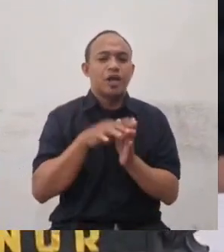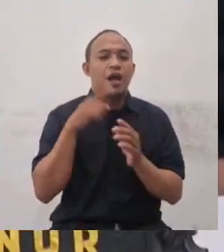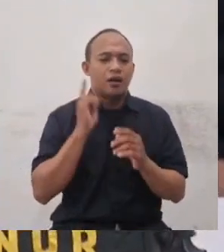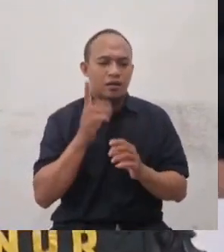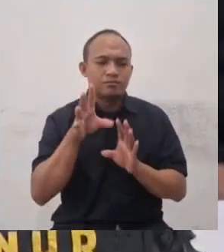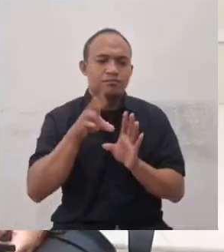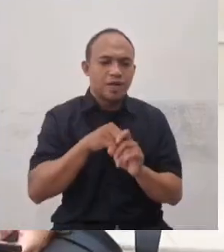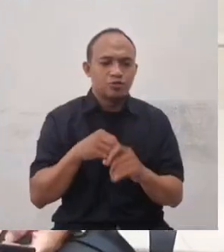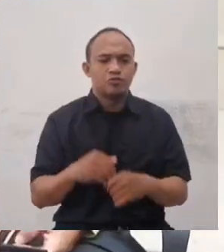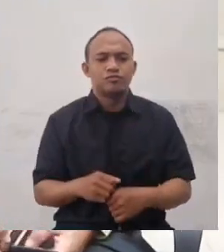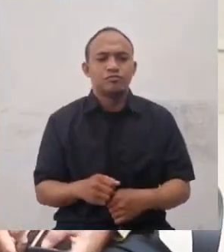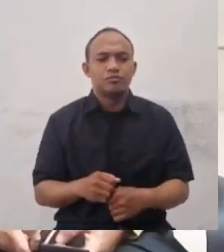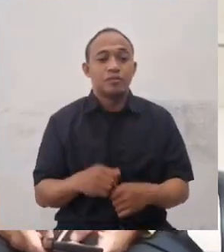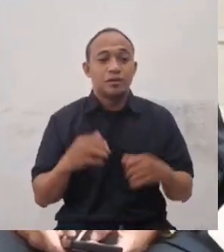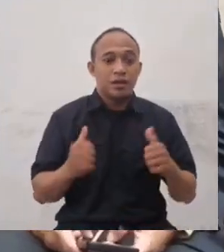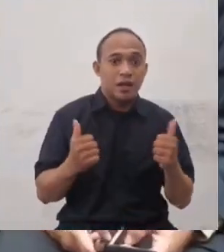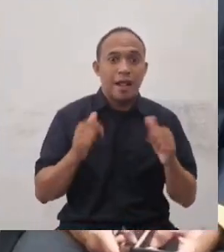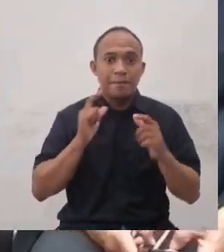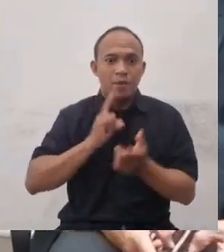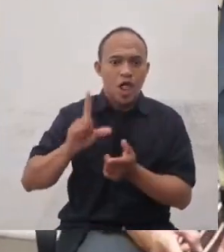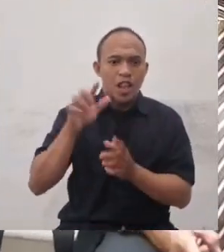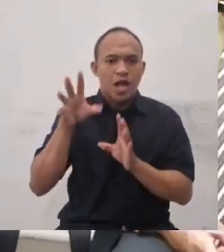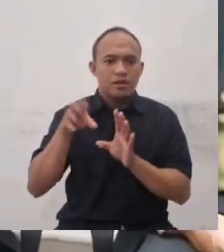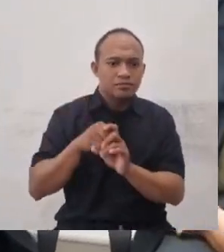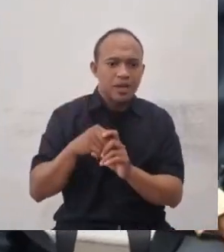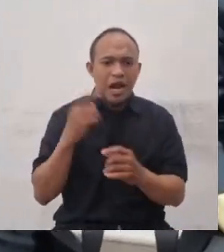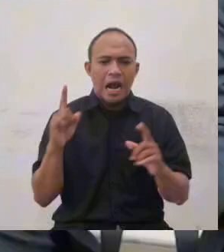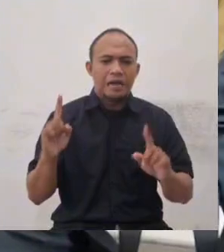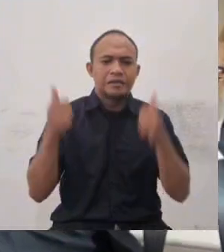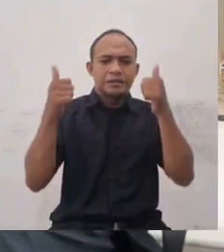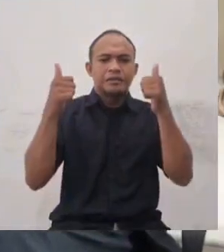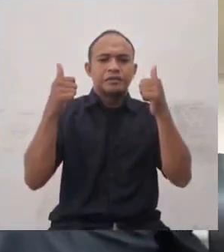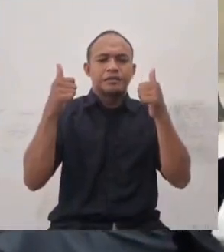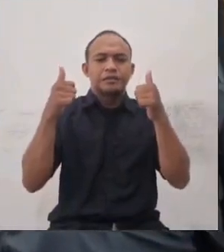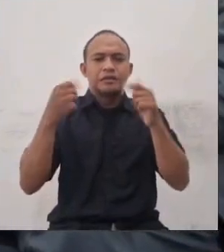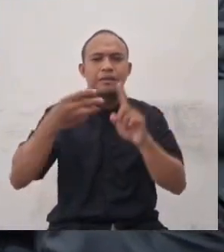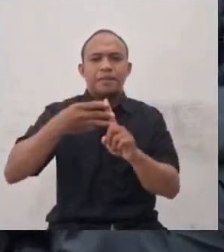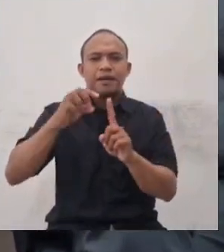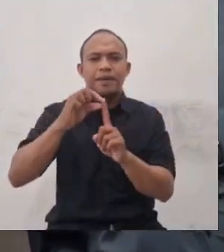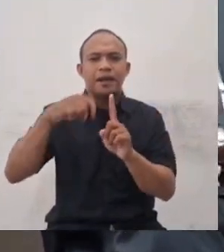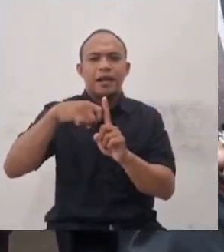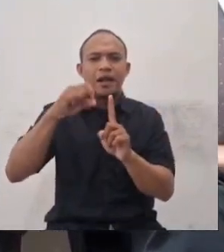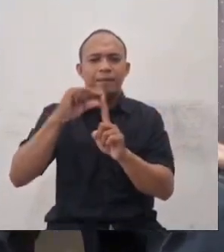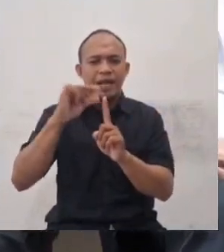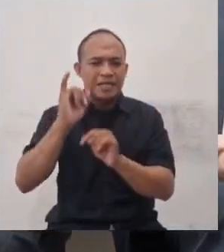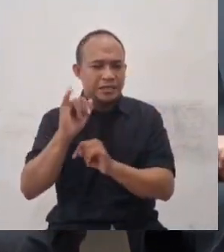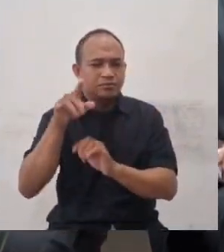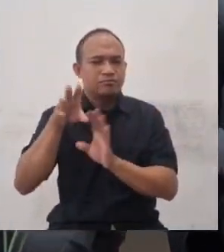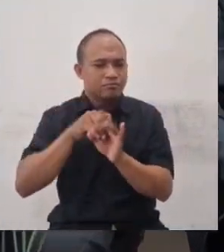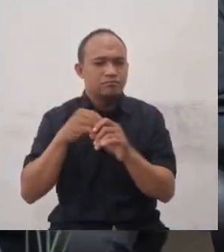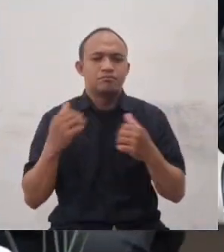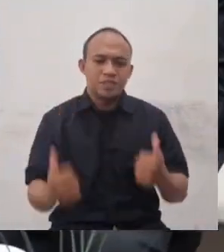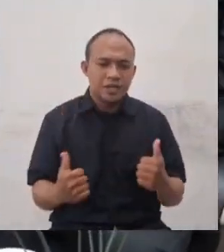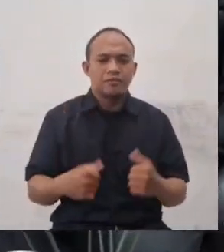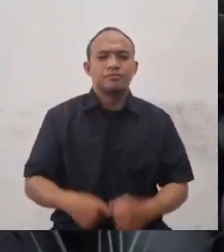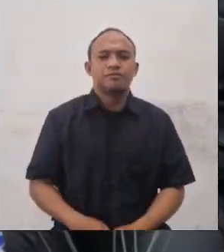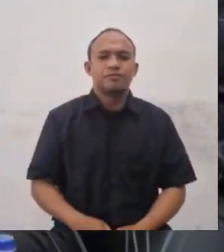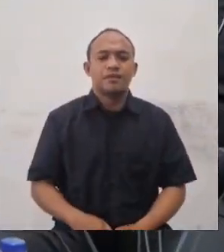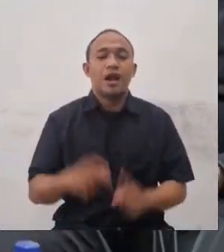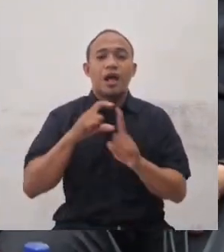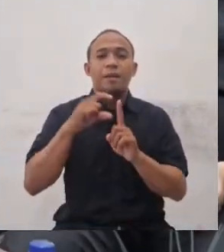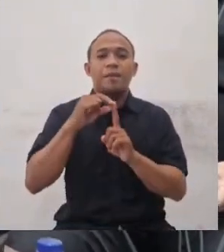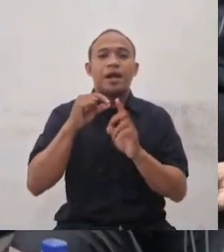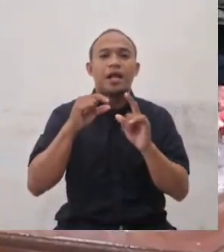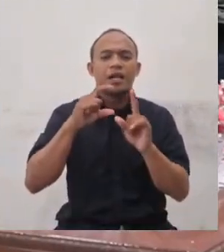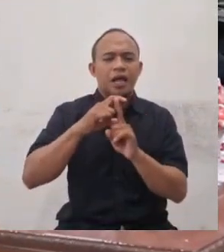berturut-turut. Penyerahan laporan hasil pemeriksaan atau LHP BPKRI dilakukan pada rapat paripurna istimewa